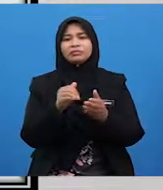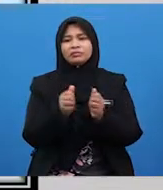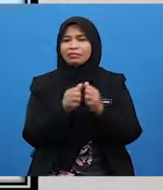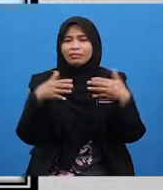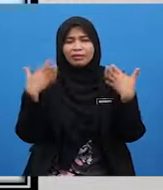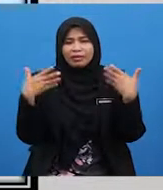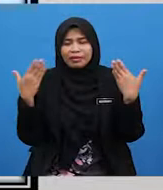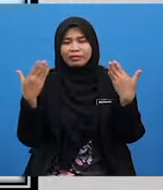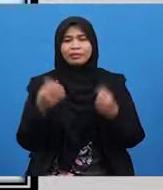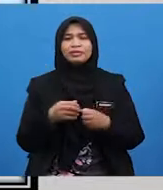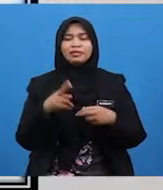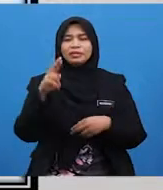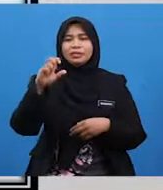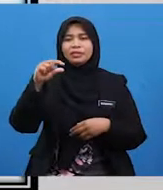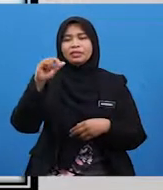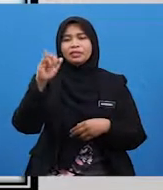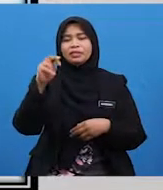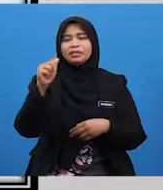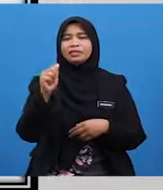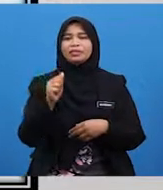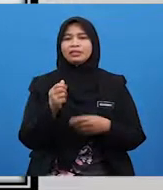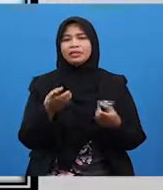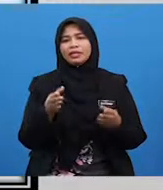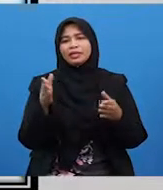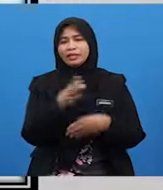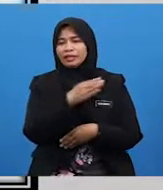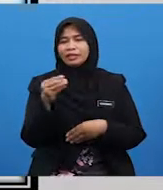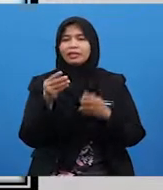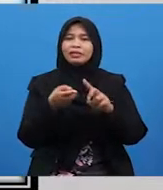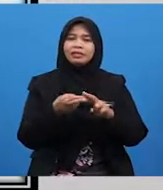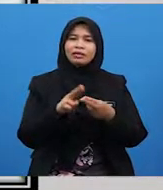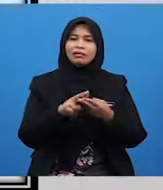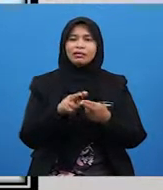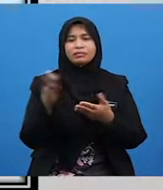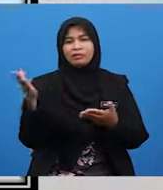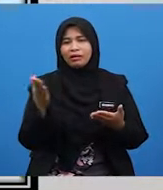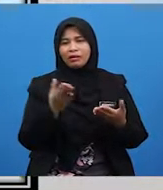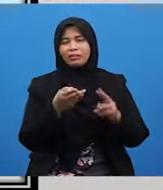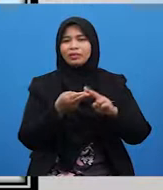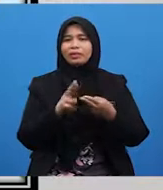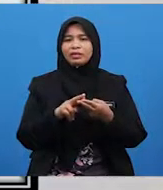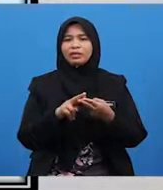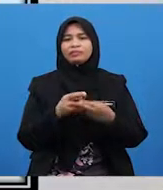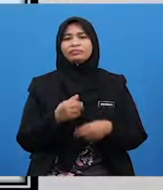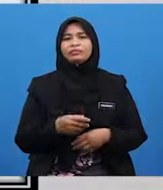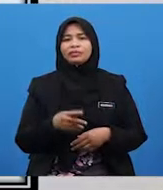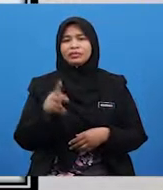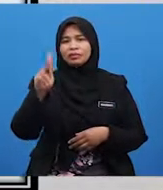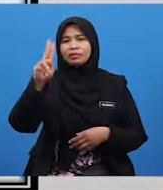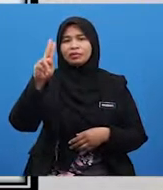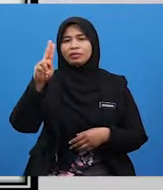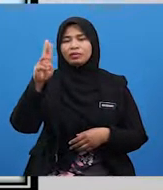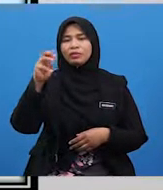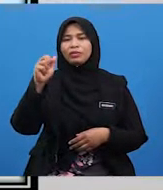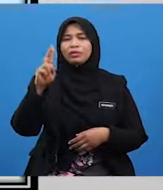dan rakan-rakan menyambut jiran yang hadir dengan mesranya. Kumar menolak kerusi roda jiran